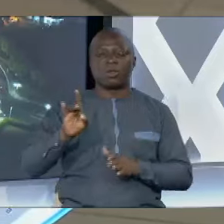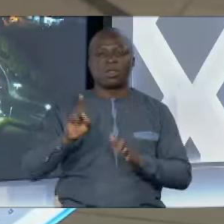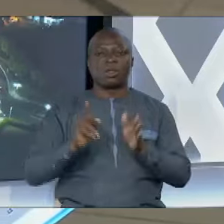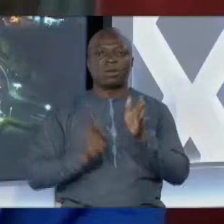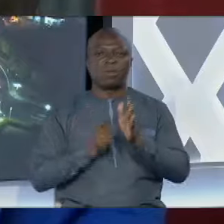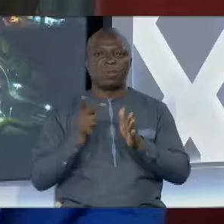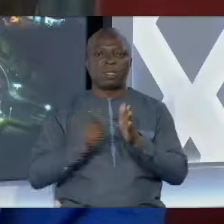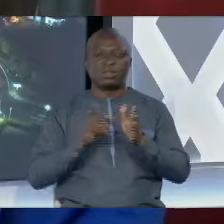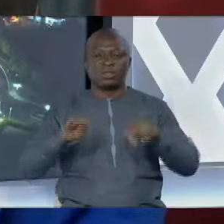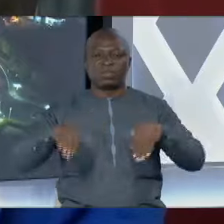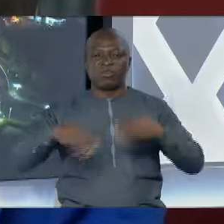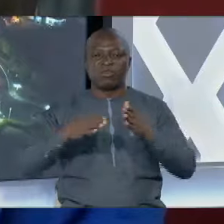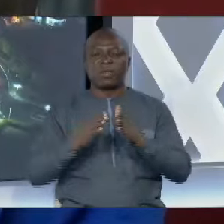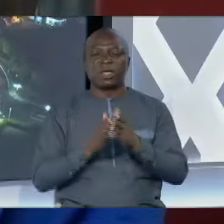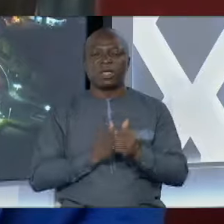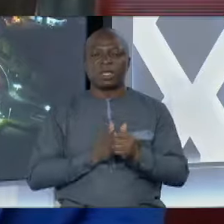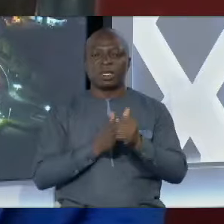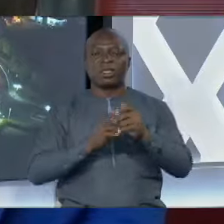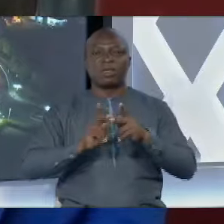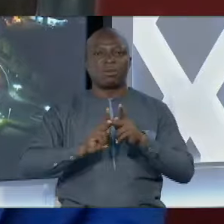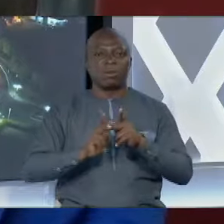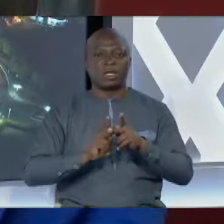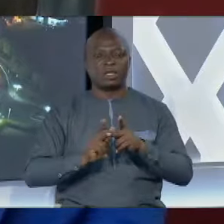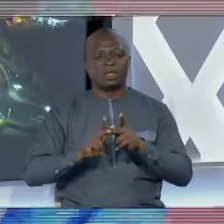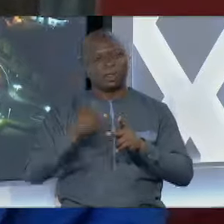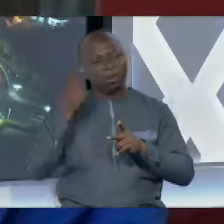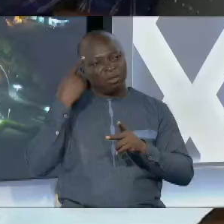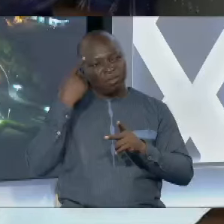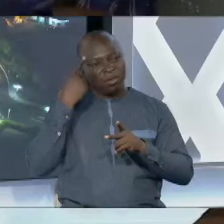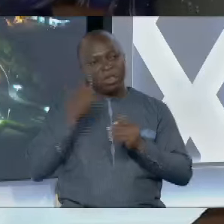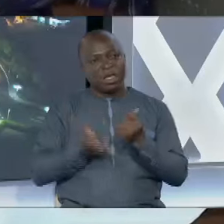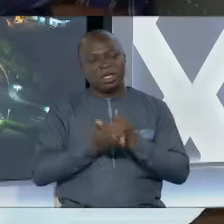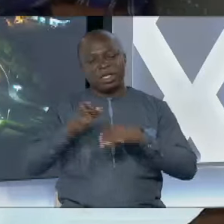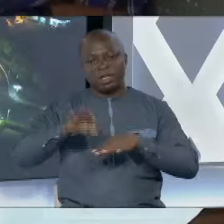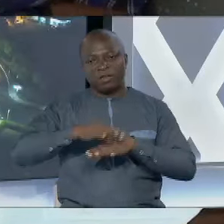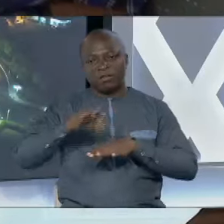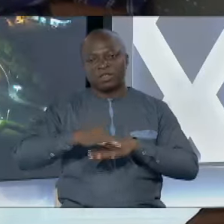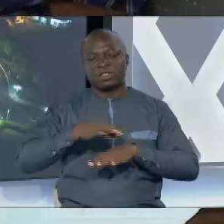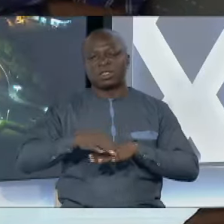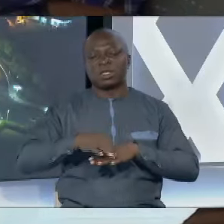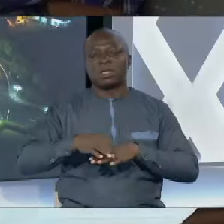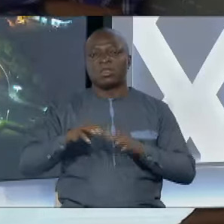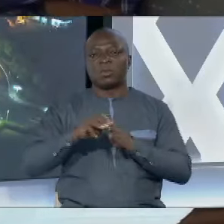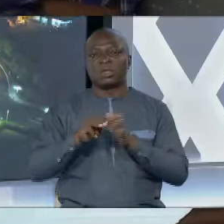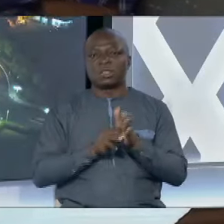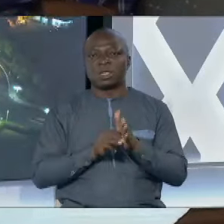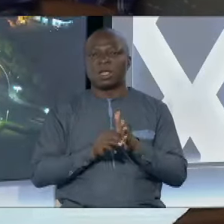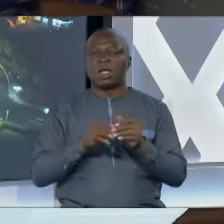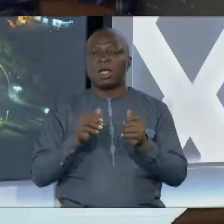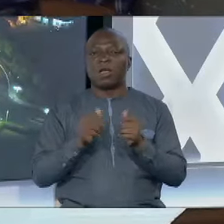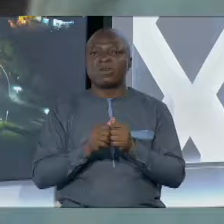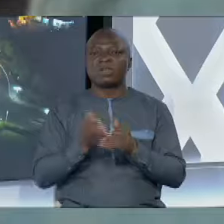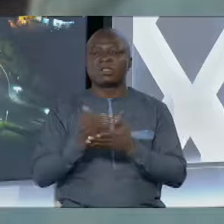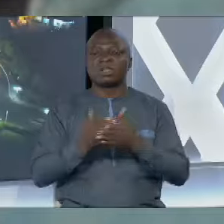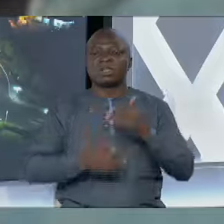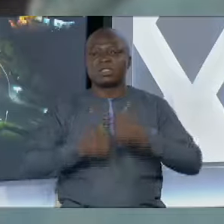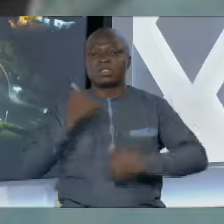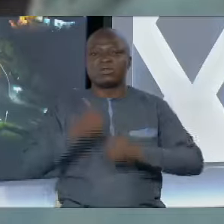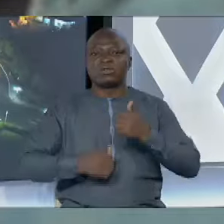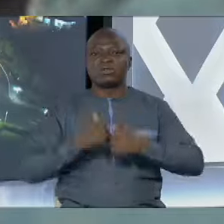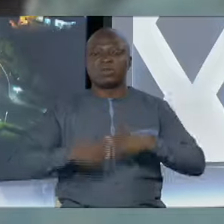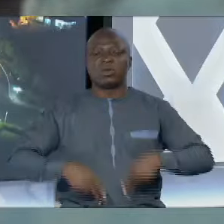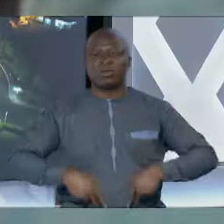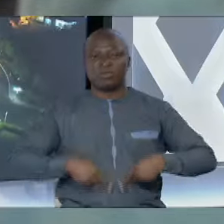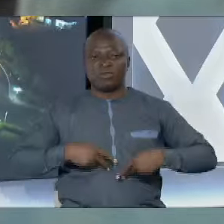de fournir un guide pratique pour aider les fiancés et conjoints de magistrats à naviguer à travers les défis uniques de leur